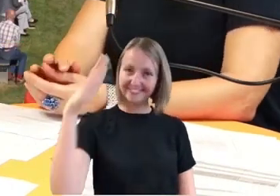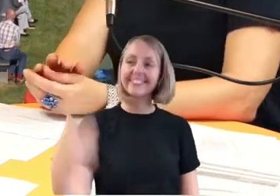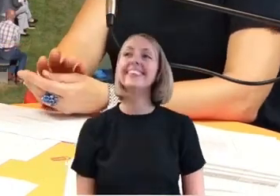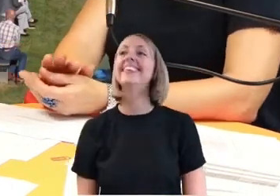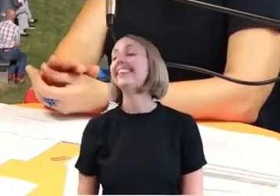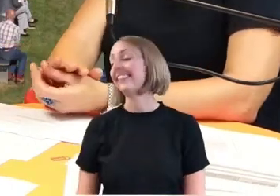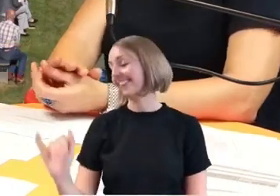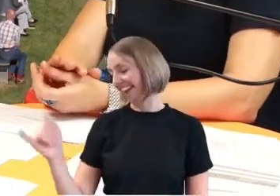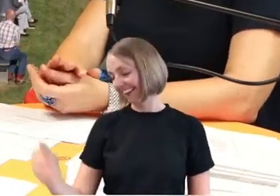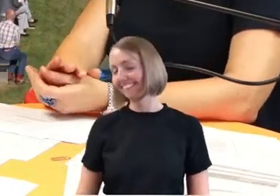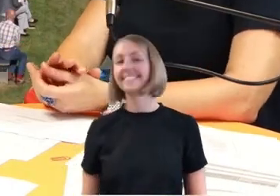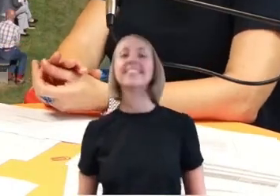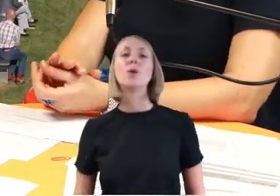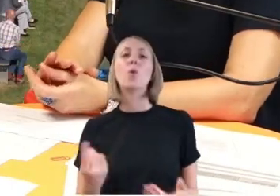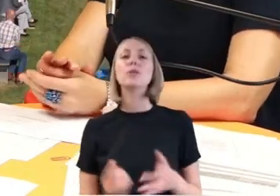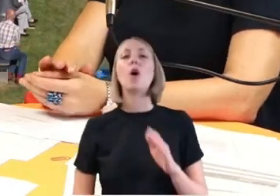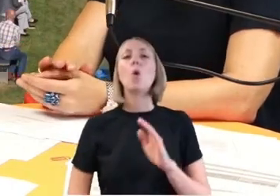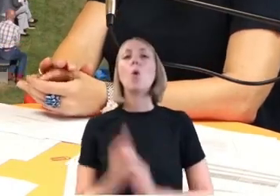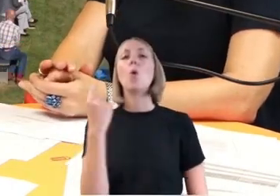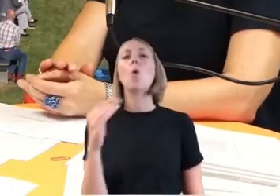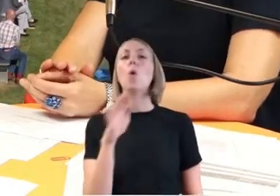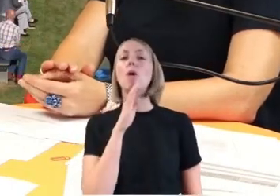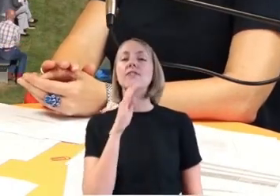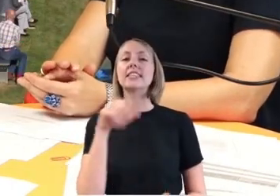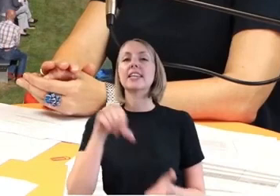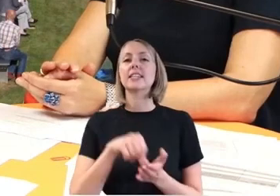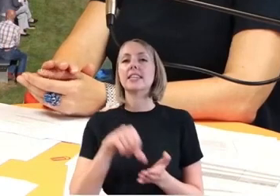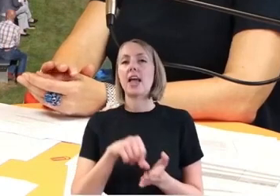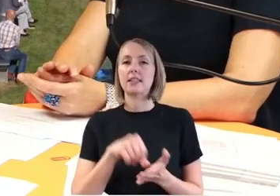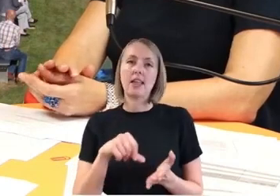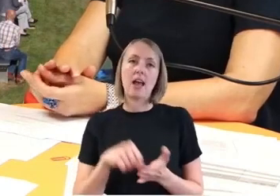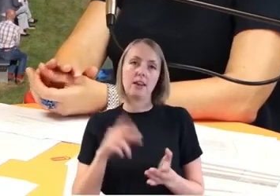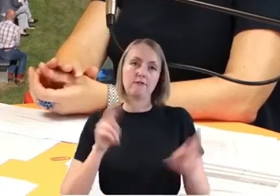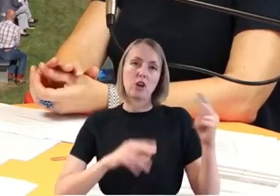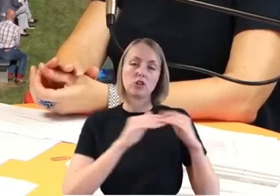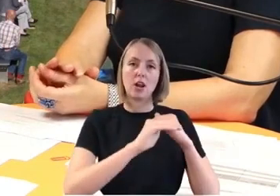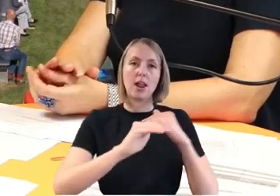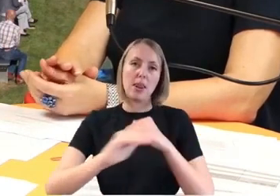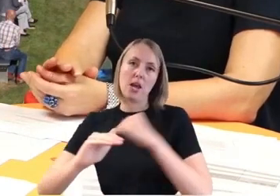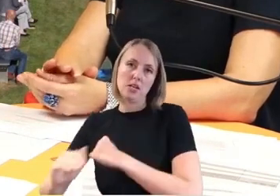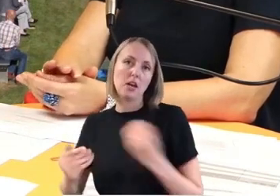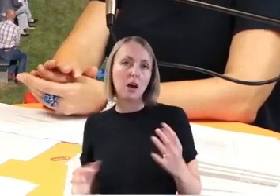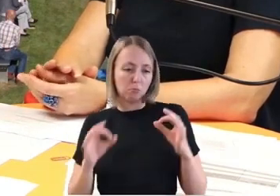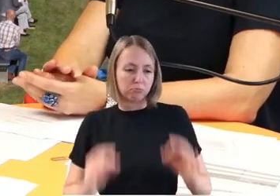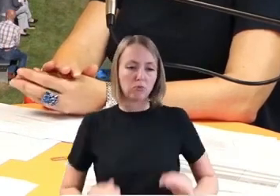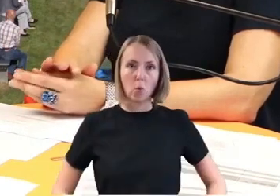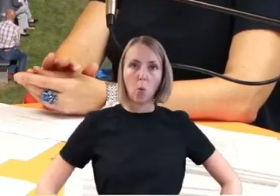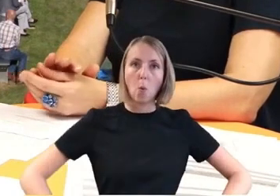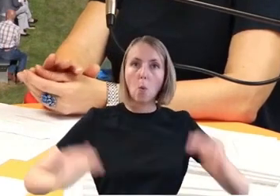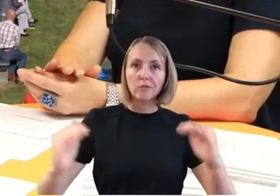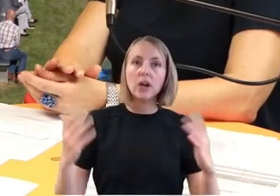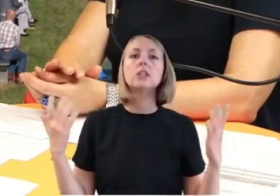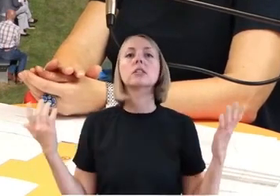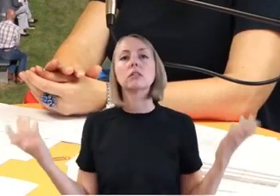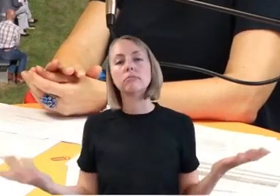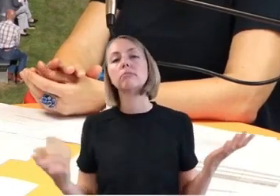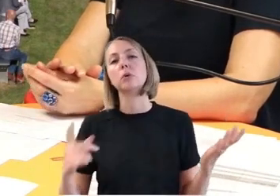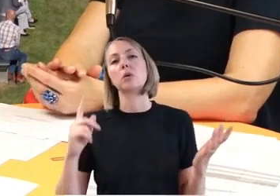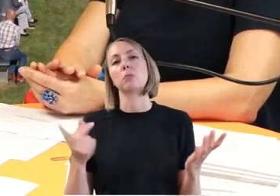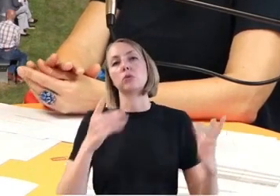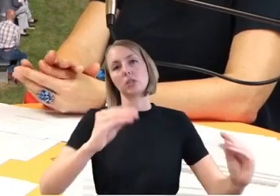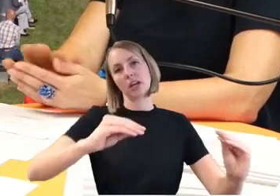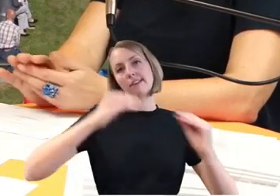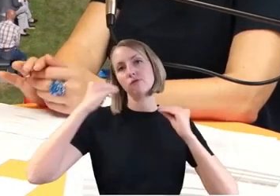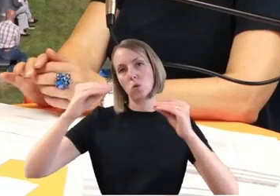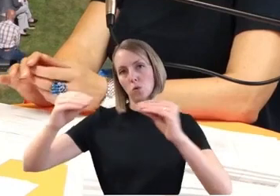und die rohre wasser zentralen der länder selbstverständlich wenn es einen hochwasserlage gibt oder hier warnungen bestehen